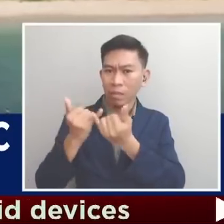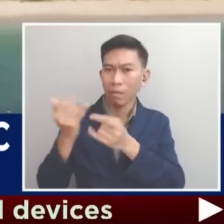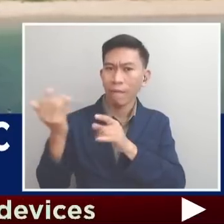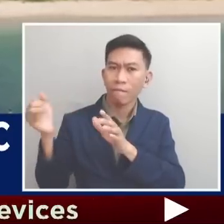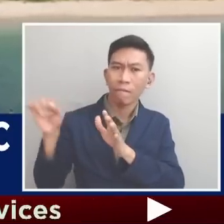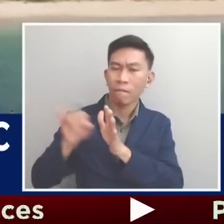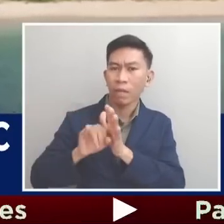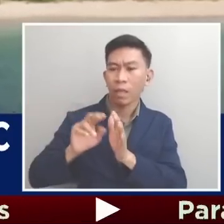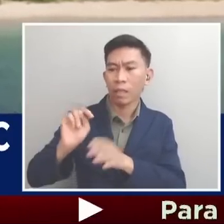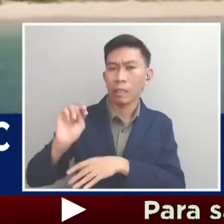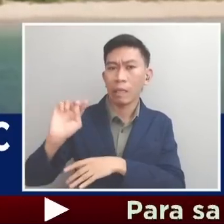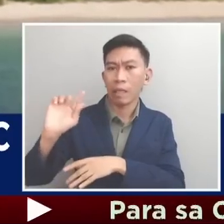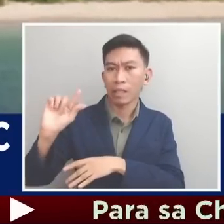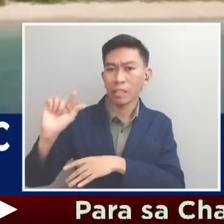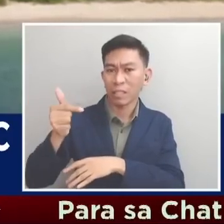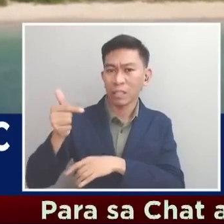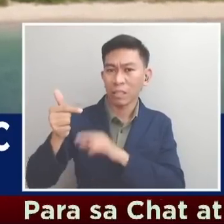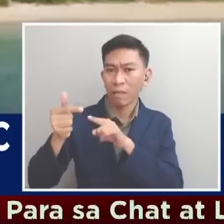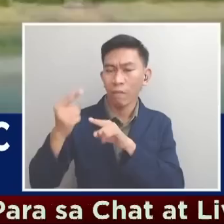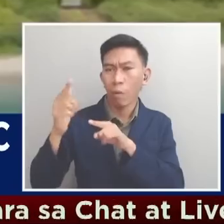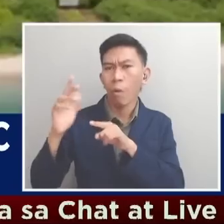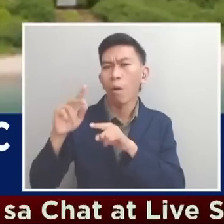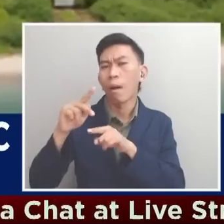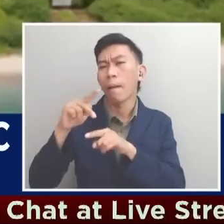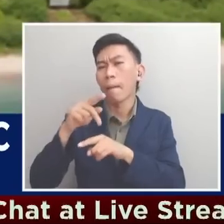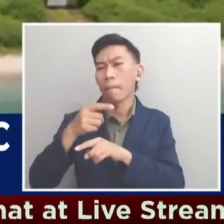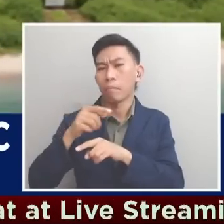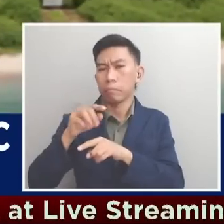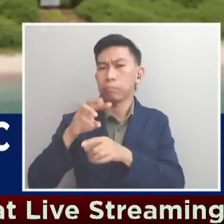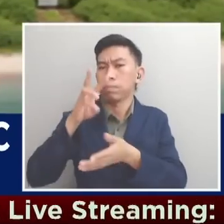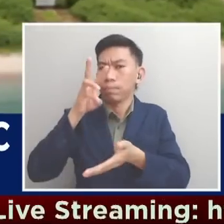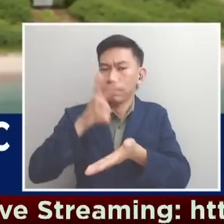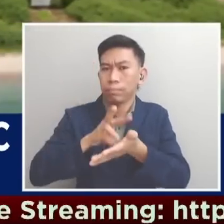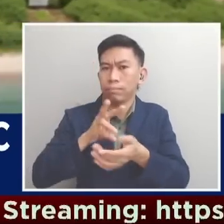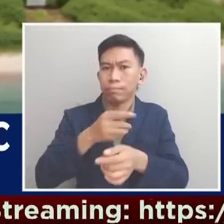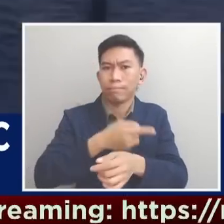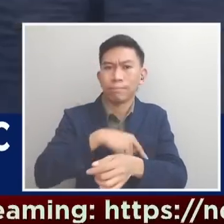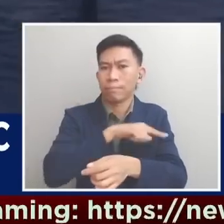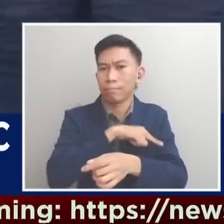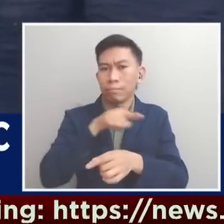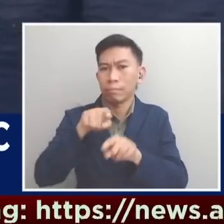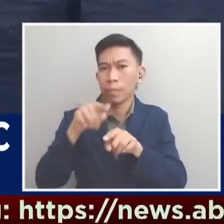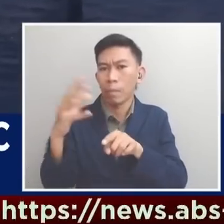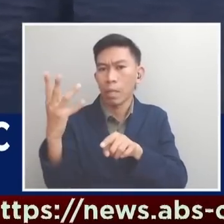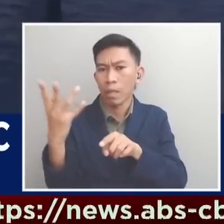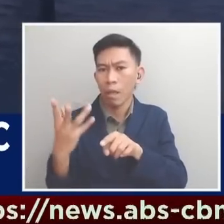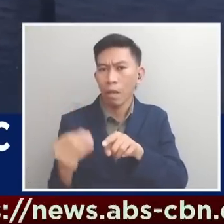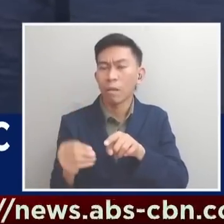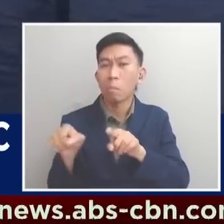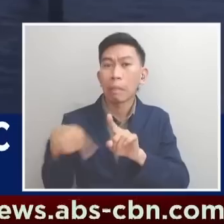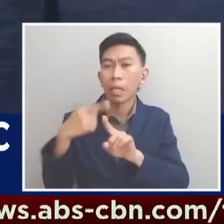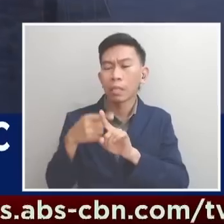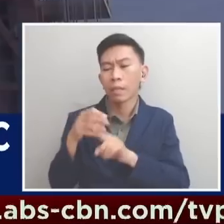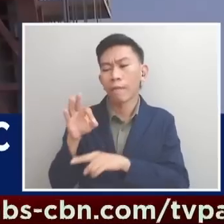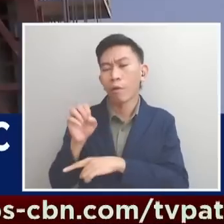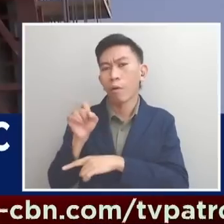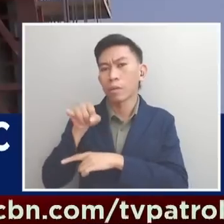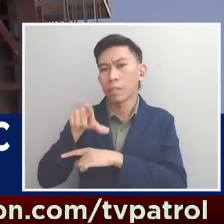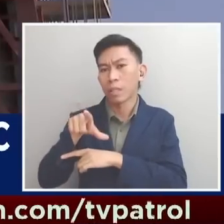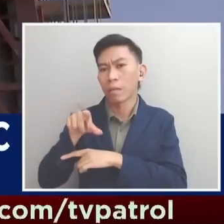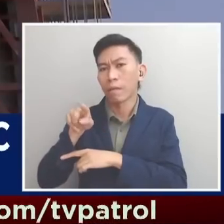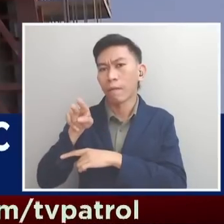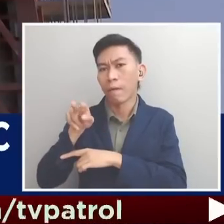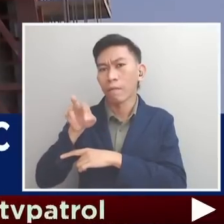para mapaandar ang Ilihan Power Plant sa Batangas at paggamit na iba pang fossil fuels. Paubos na kasi ang supply ng Malampayan Natural